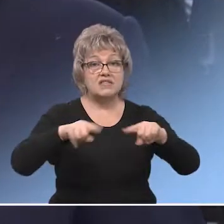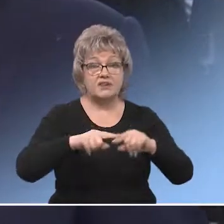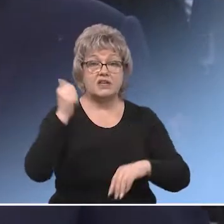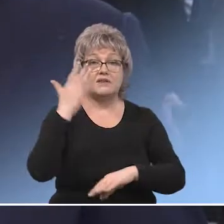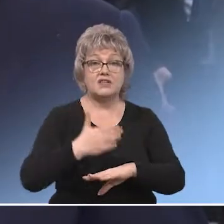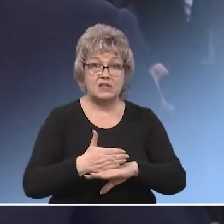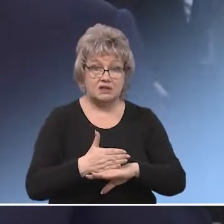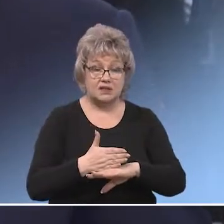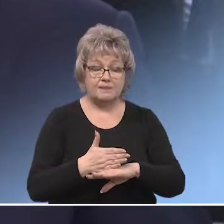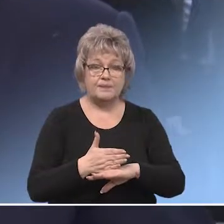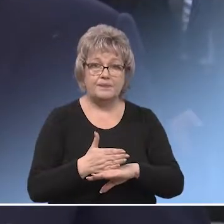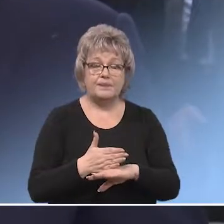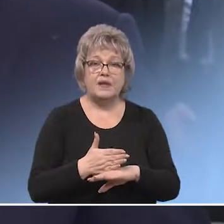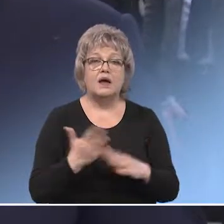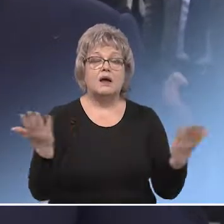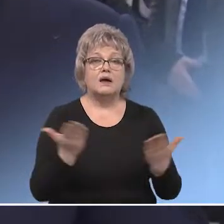научно-образовательного центра,